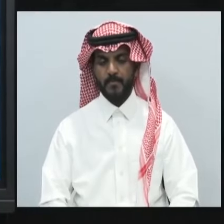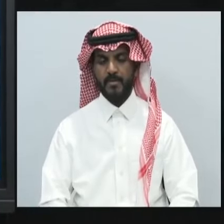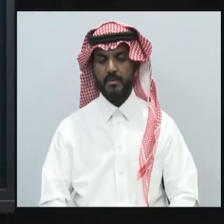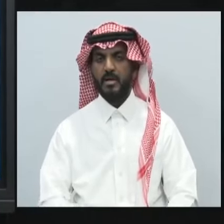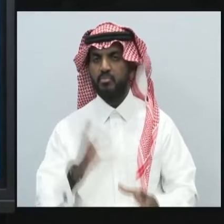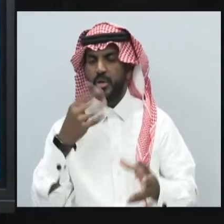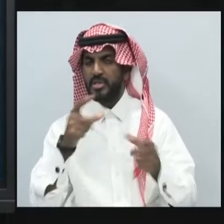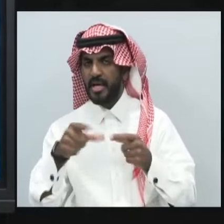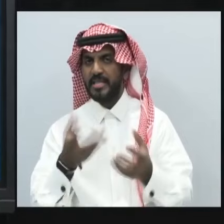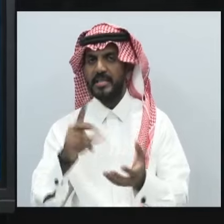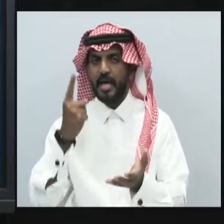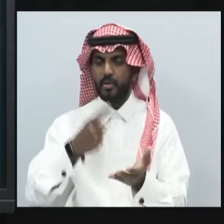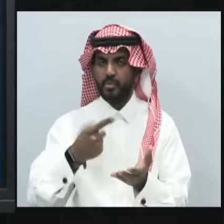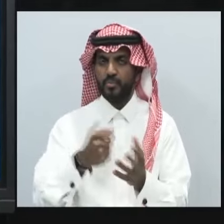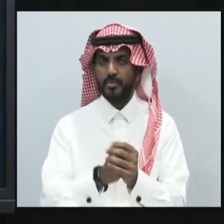تحدث